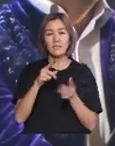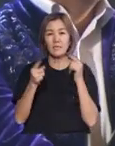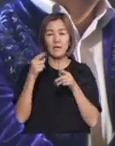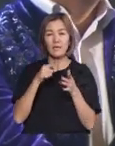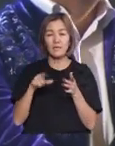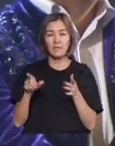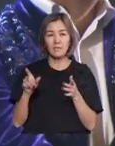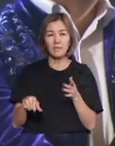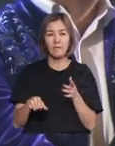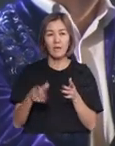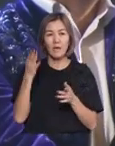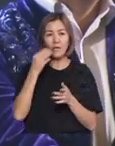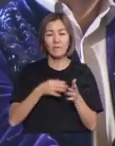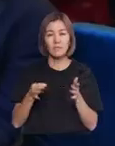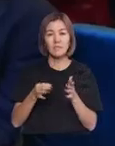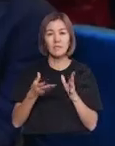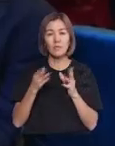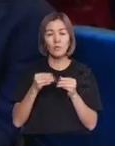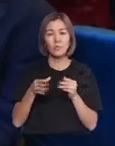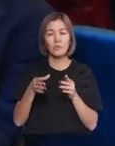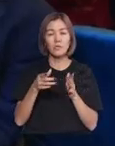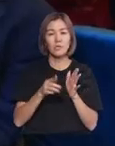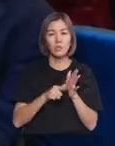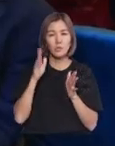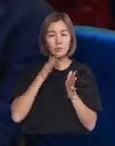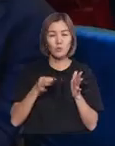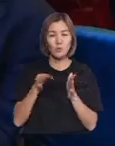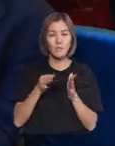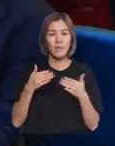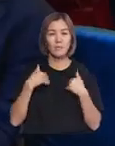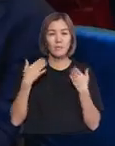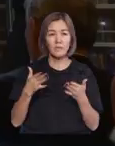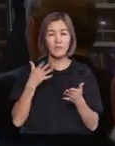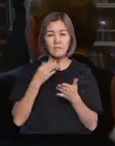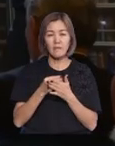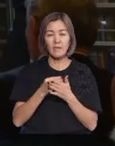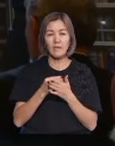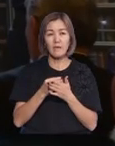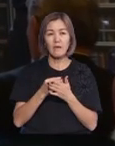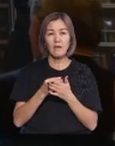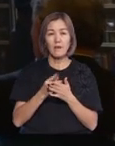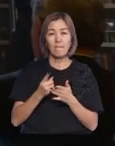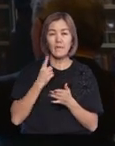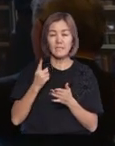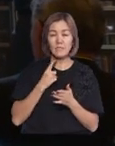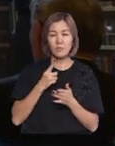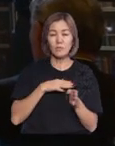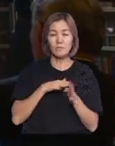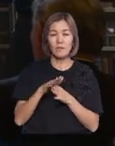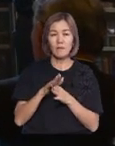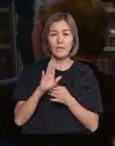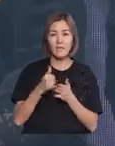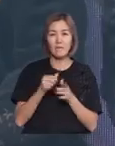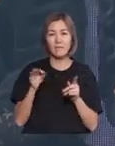из Алматинской и области Жетсум. Каждый из участников старался продемонстрировать свои таланты. При этом все они справились с